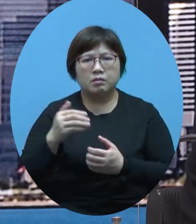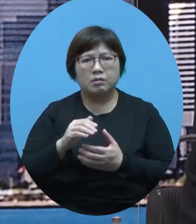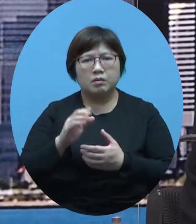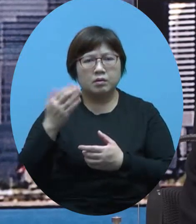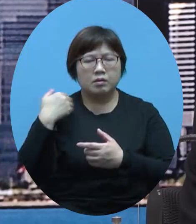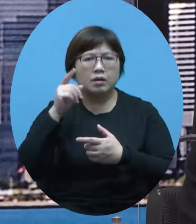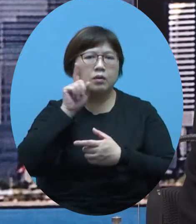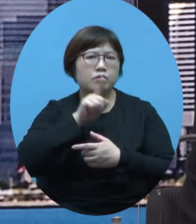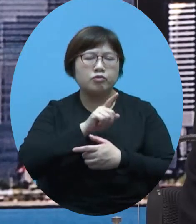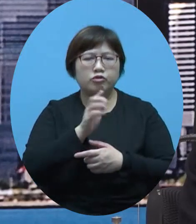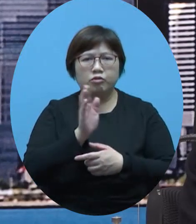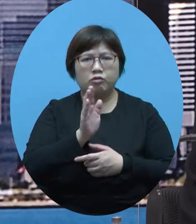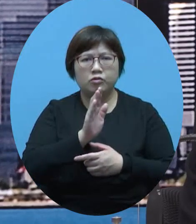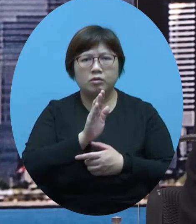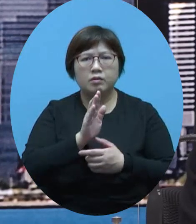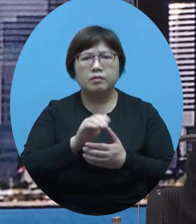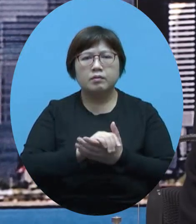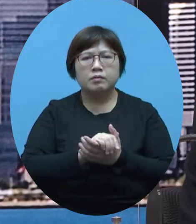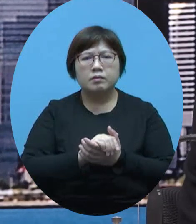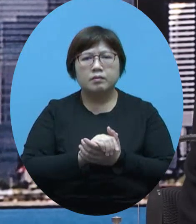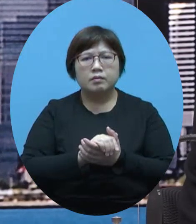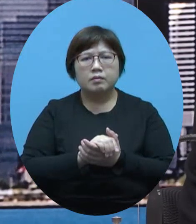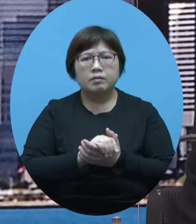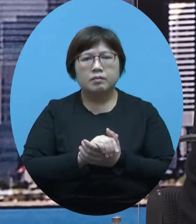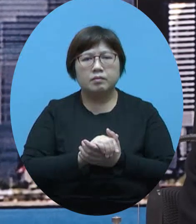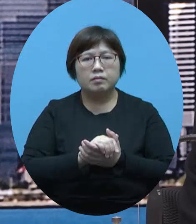一個星期到啦，我哋睇翻咧就特別係喺